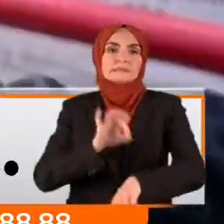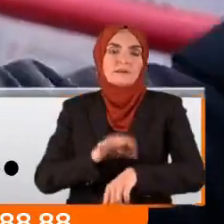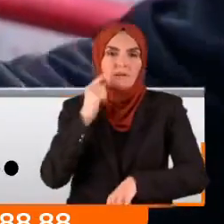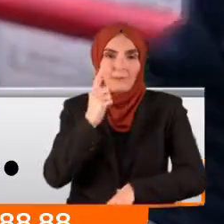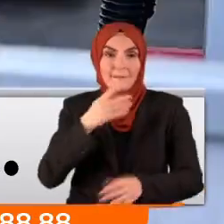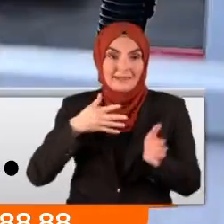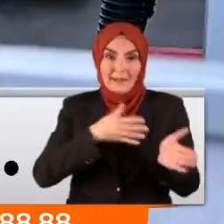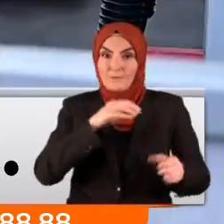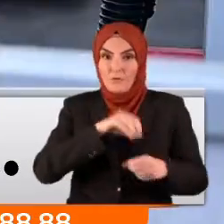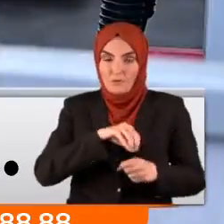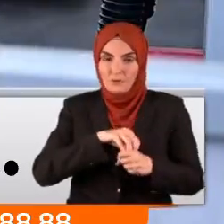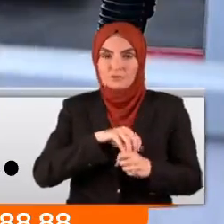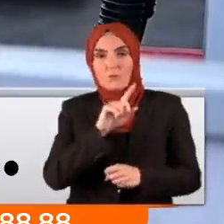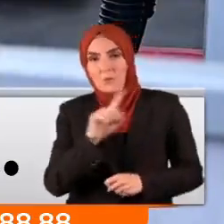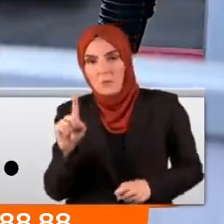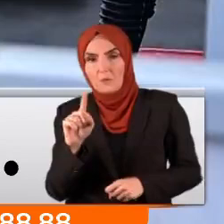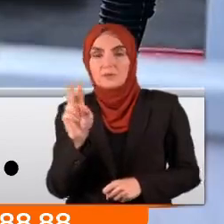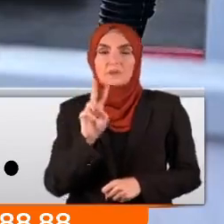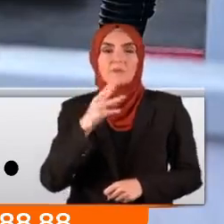tasarruf sağlanıyor.